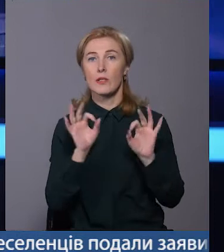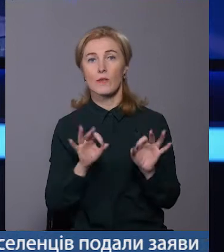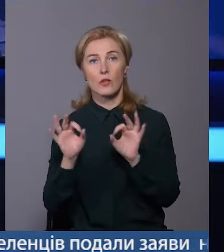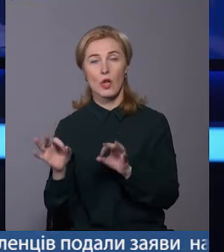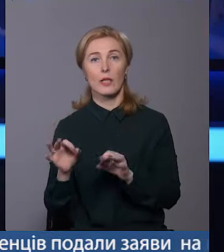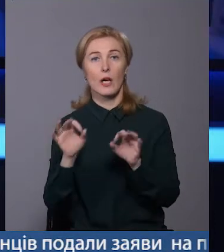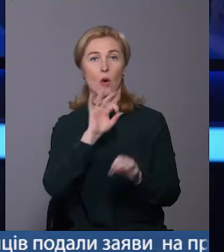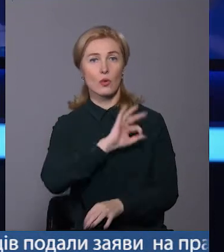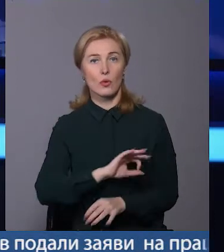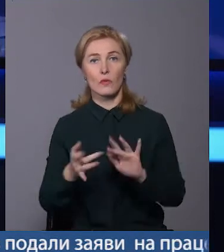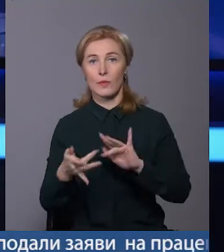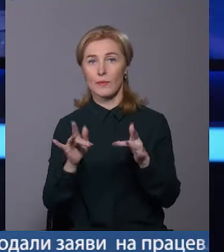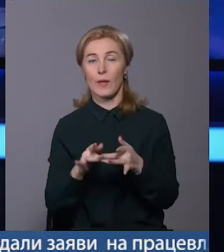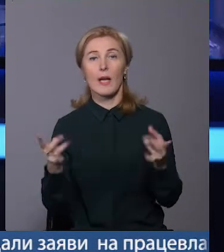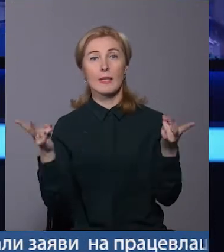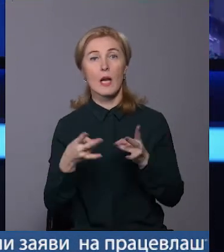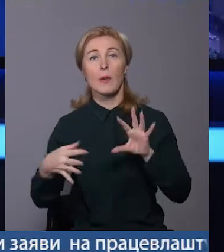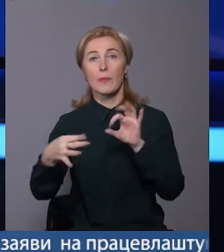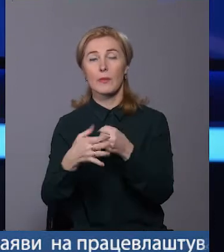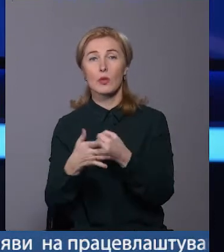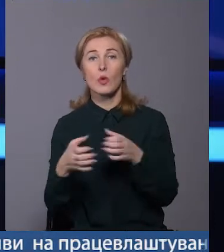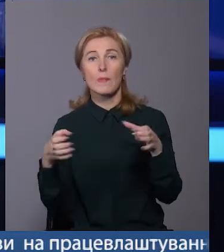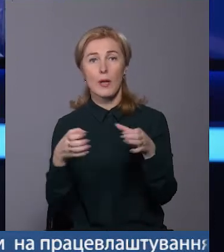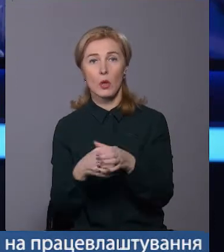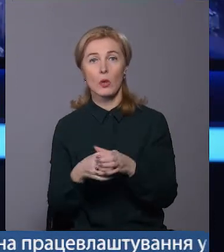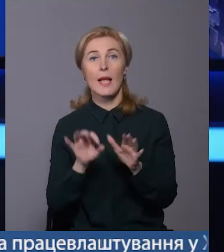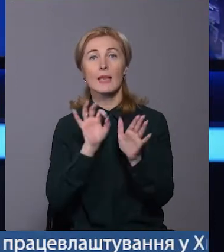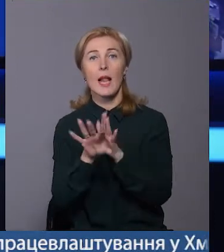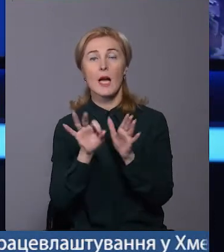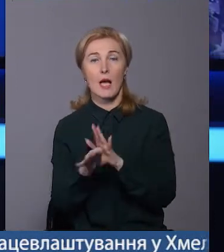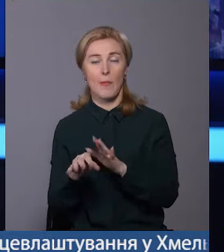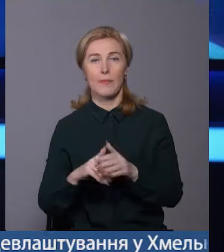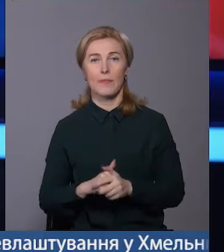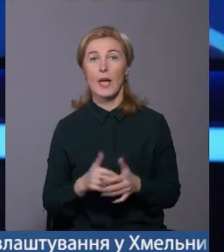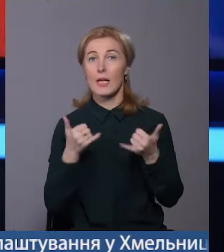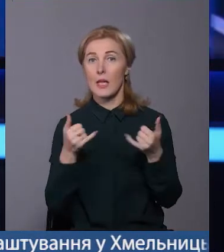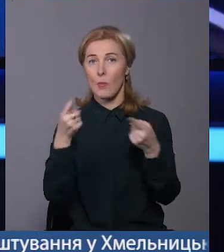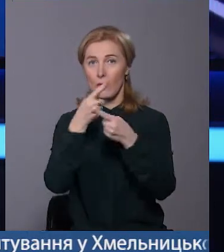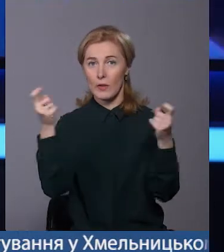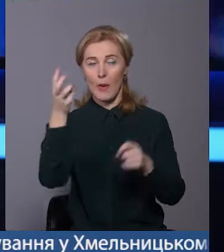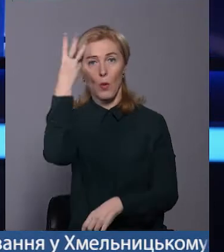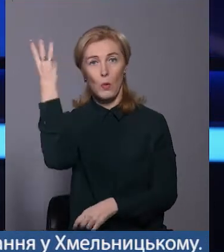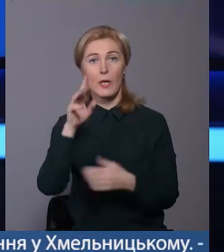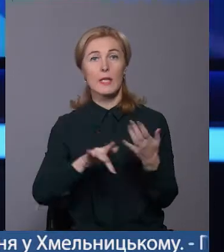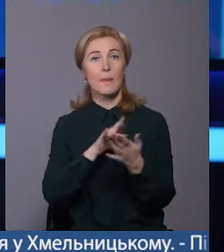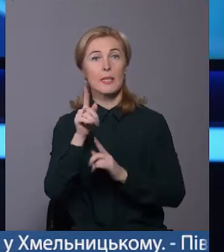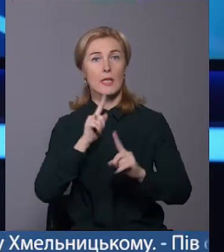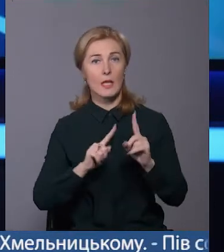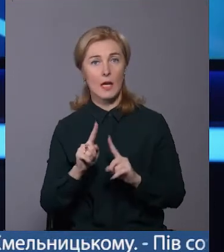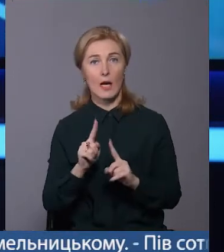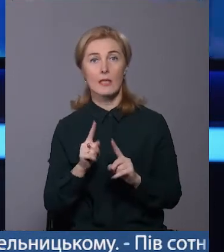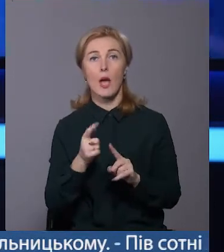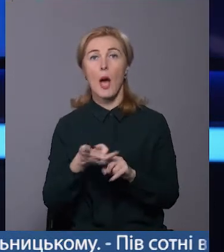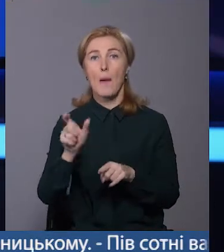соцмереж. Останнім треба приєднатись до спільноти у телеграм-каналі. Наразі, повідомляють у Хмельницькій міській раді, вже є